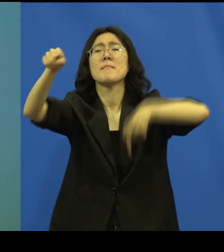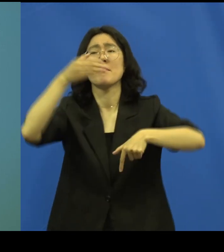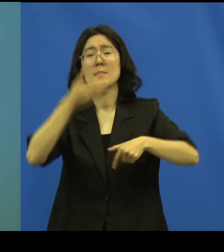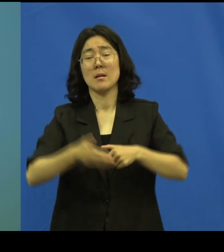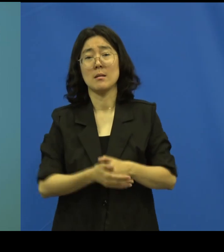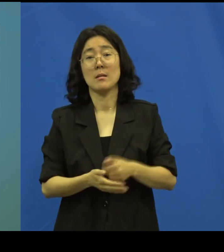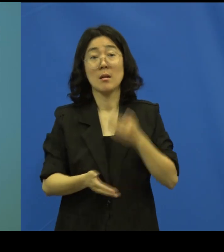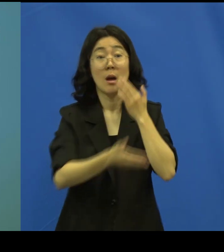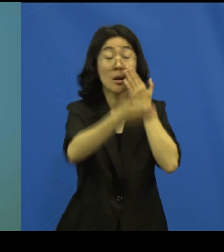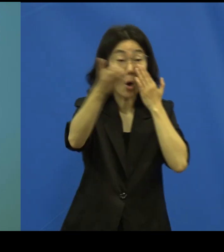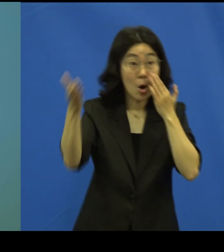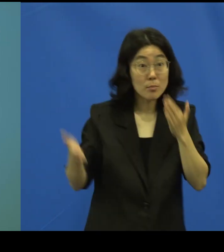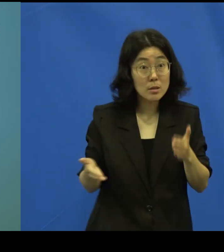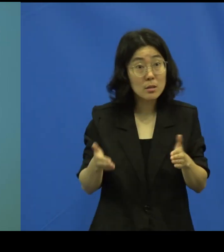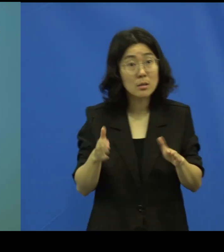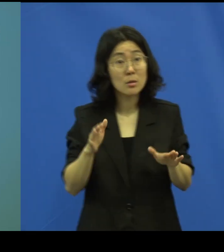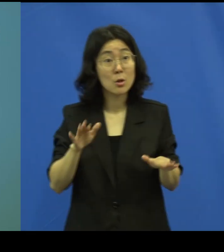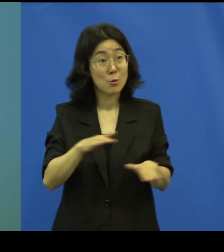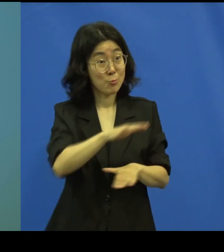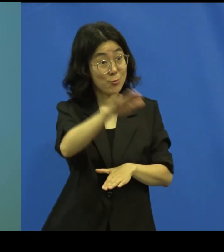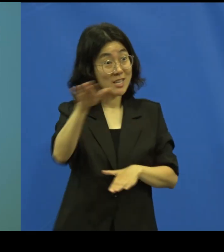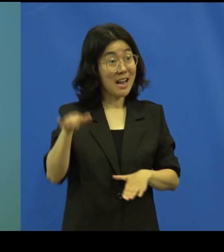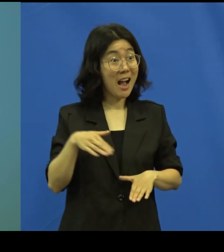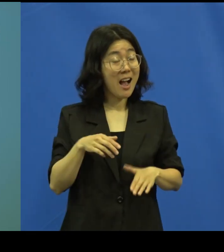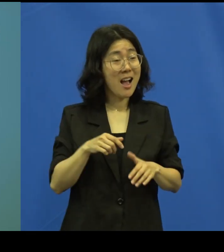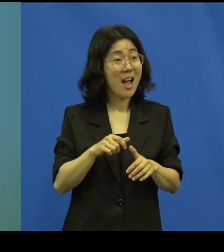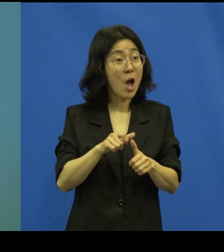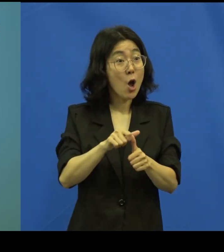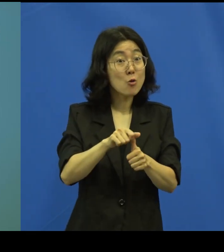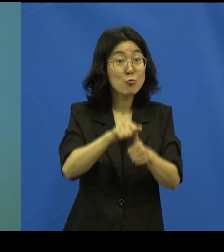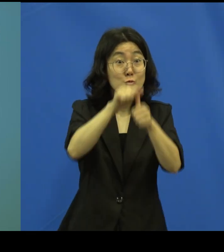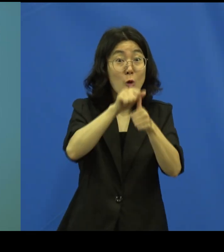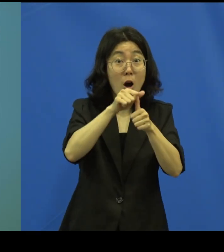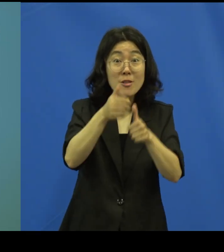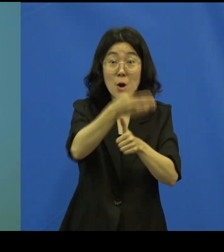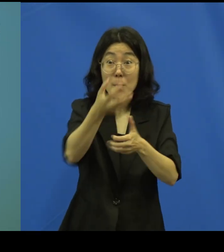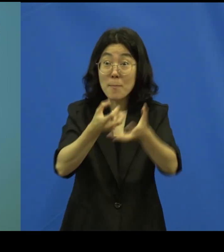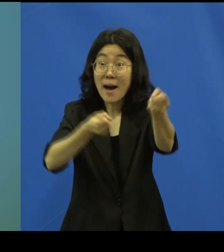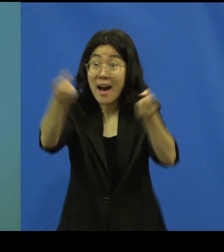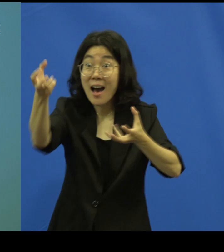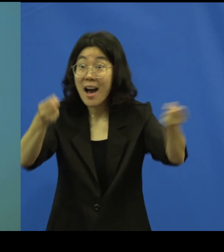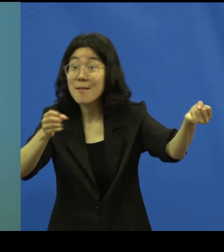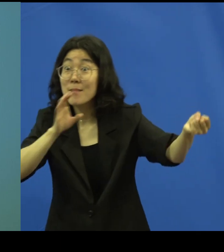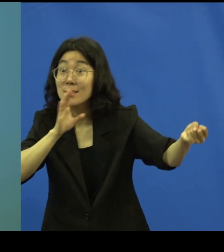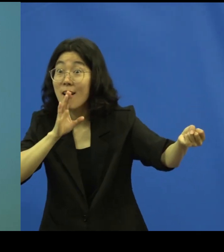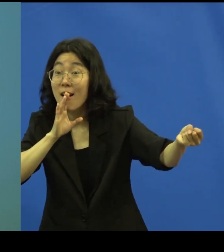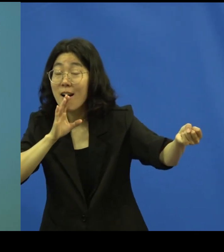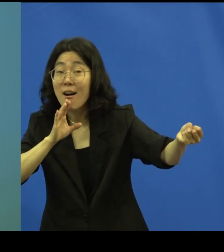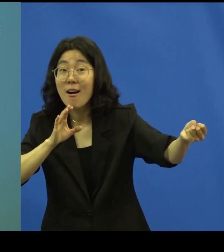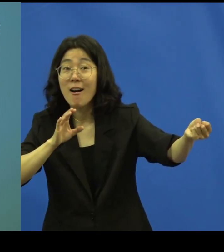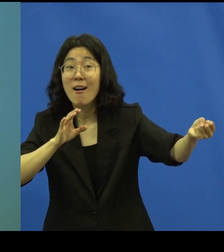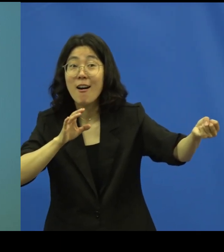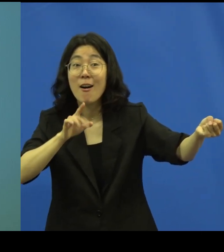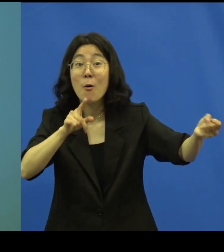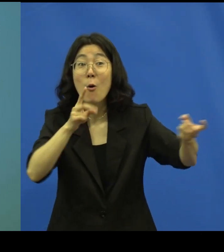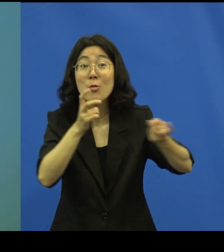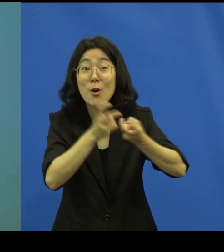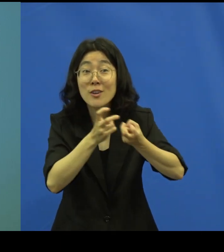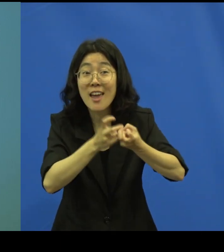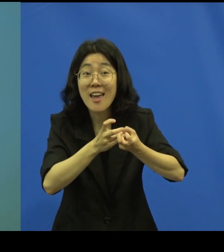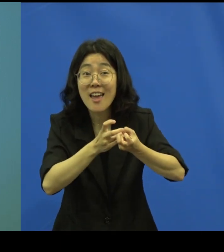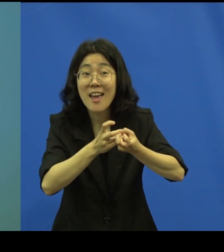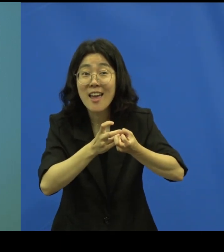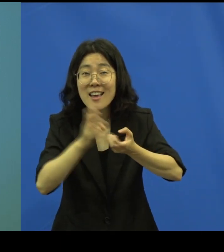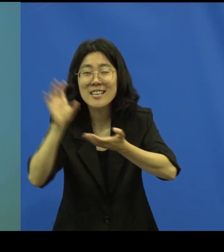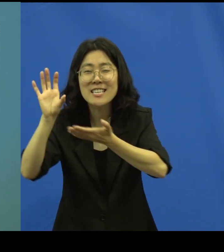여러분, 오늘 구원이 우리에게 온 것은 사람들이 미련하게 보이는 구원이, 그 구원에 이르게 하시는 지혜가